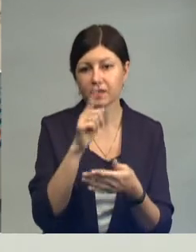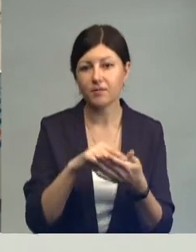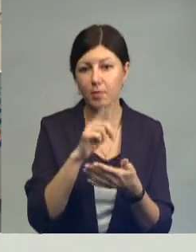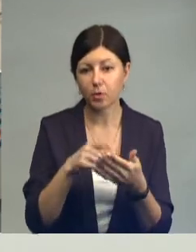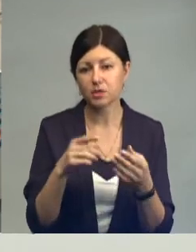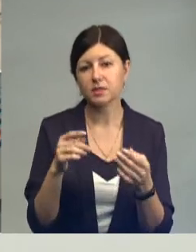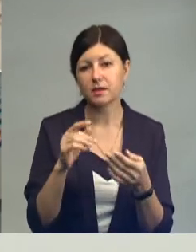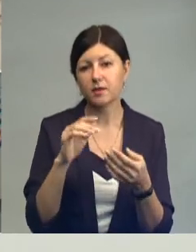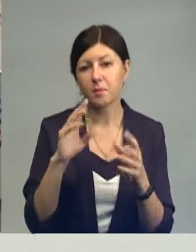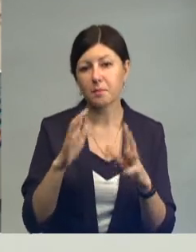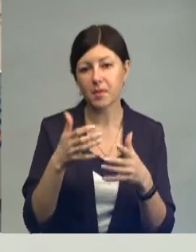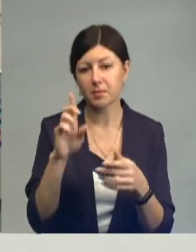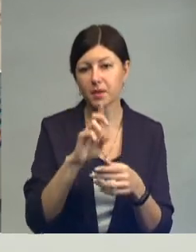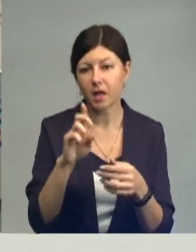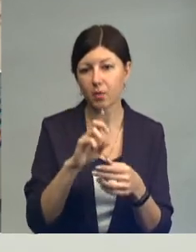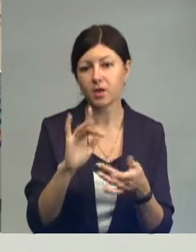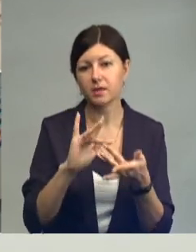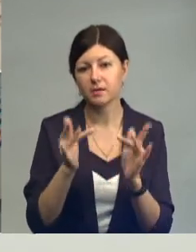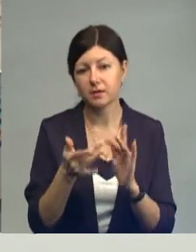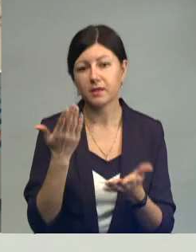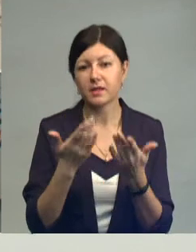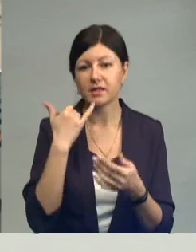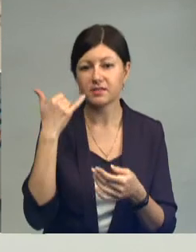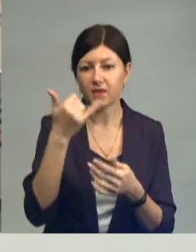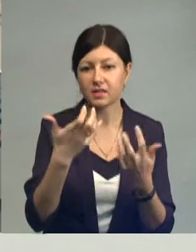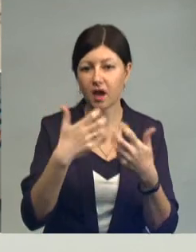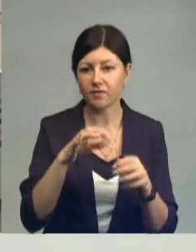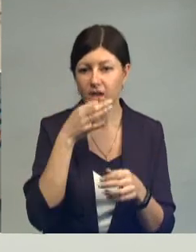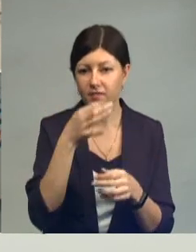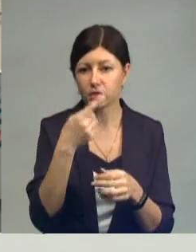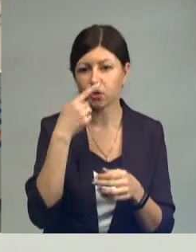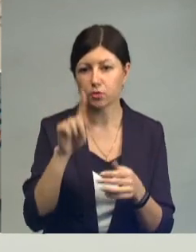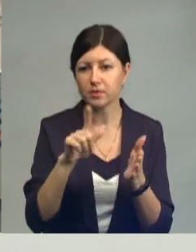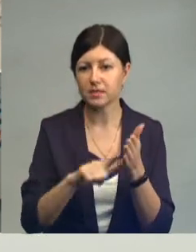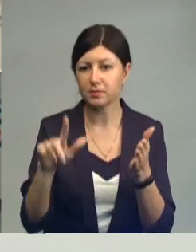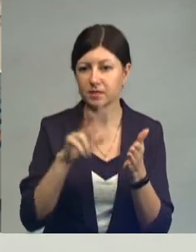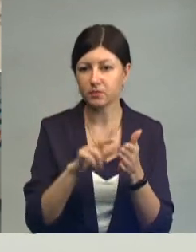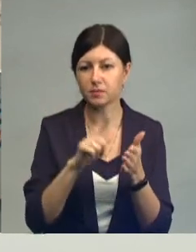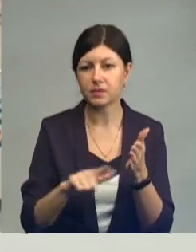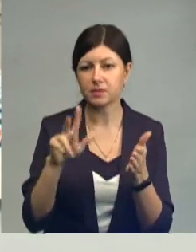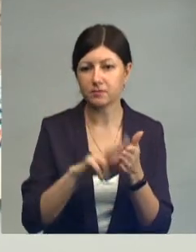группах и мира белогорья в социальных сетях или звоните на автоответчик по номеру 78 7801